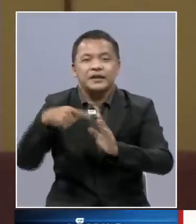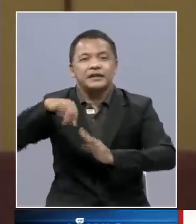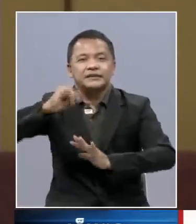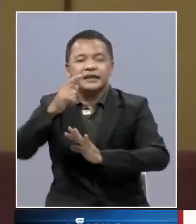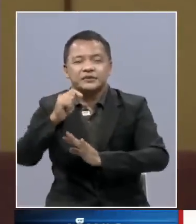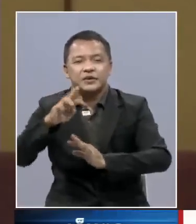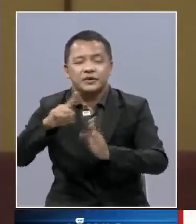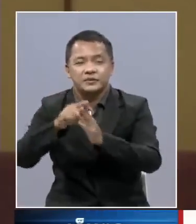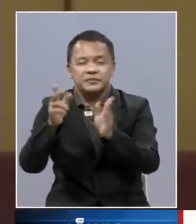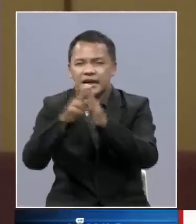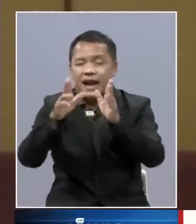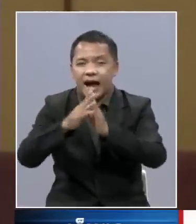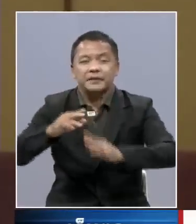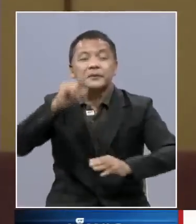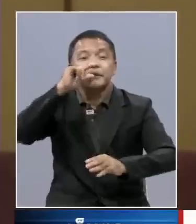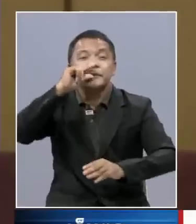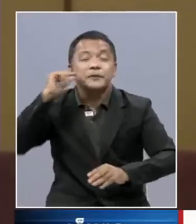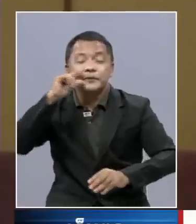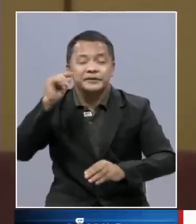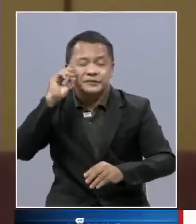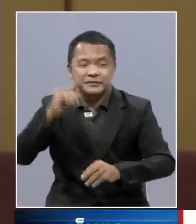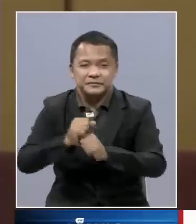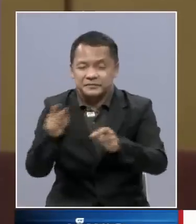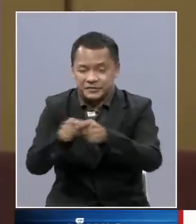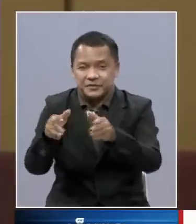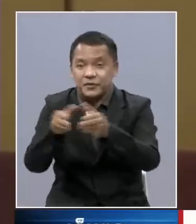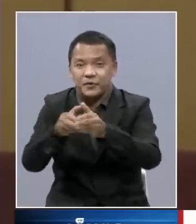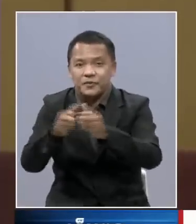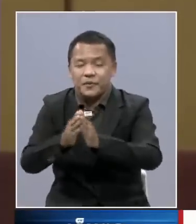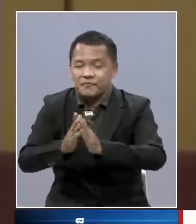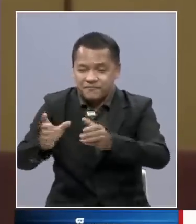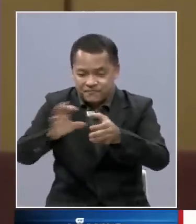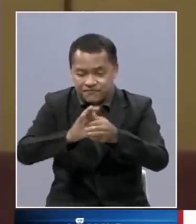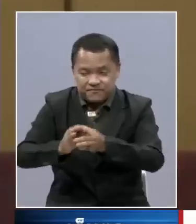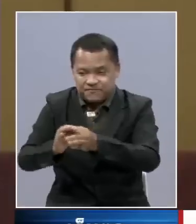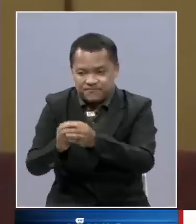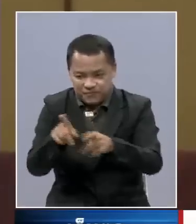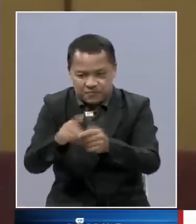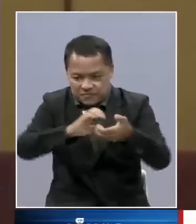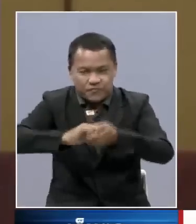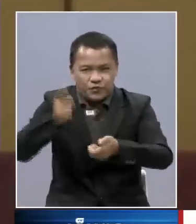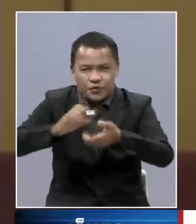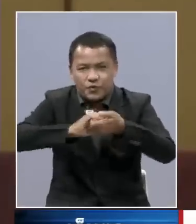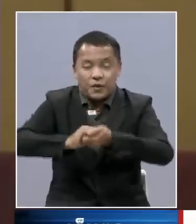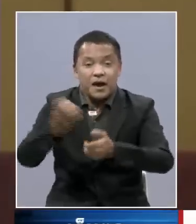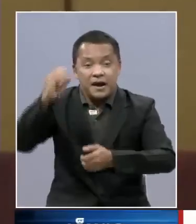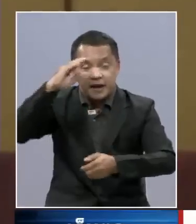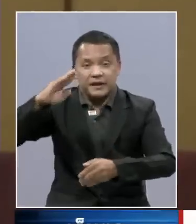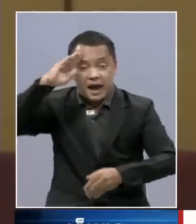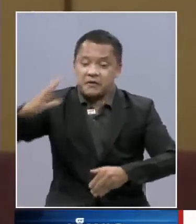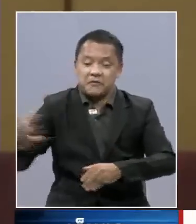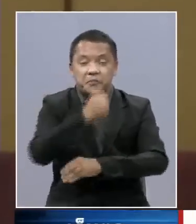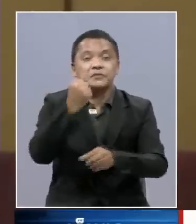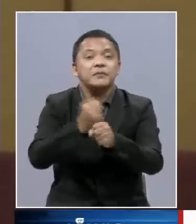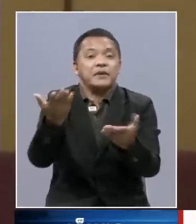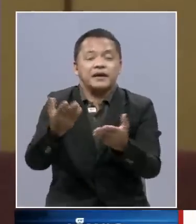คล้องกับของคุณชูวิทย์นะคุณชูวิทย์ก็บอกว่าผูกขากันไปก่อนถ้าคุณไม่ผูกขากันเดี๋ยวอำนาจเดิมกลับมาแล้วคราวนี้โอกาสที่จ